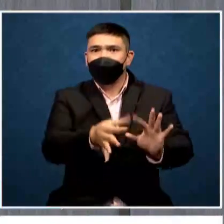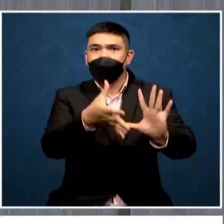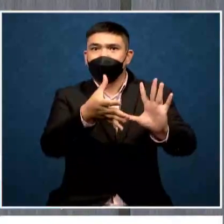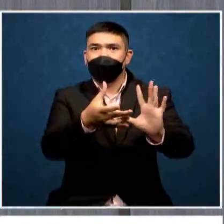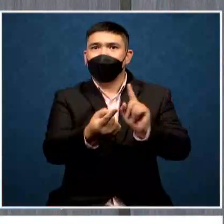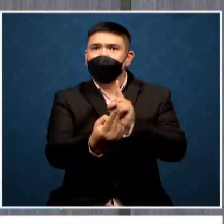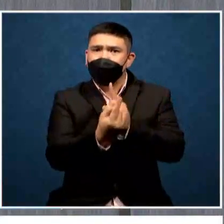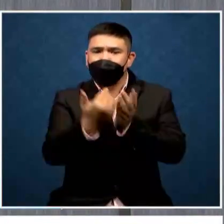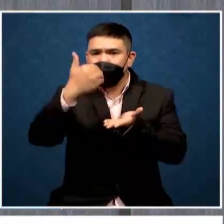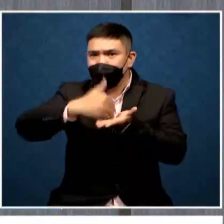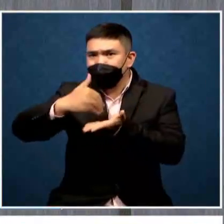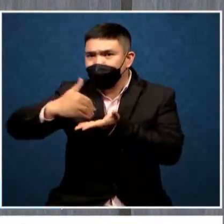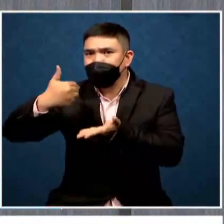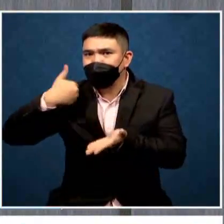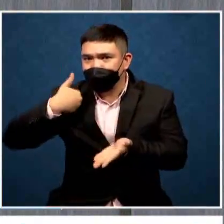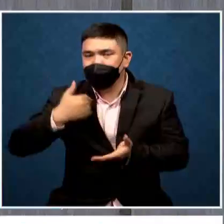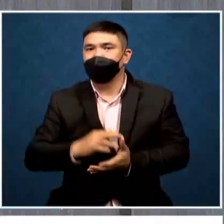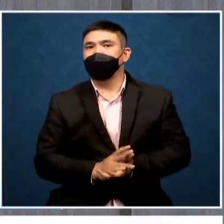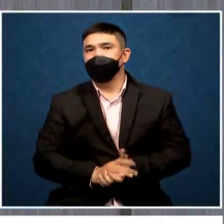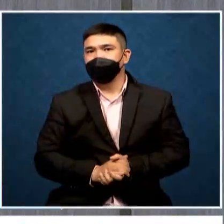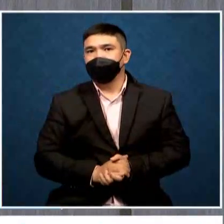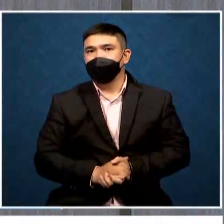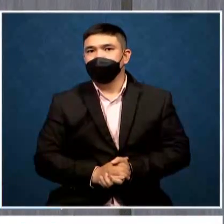นี้เพราะฉะนั้น